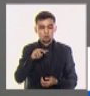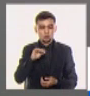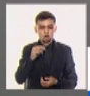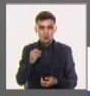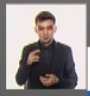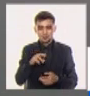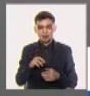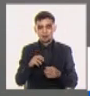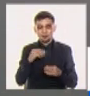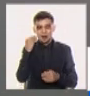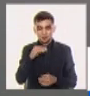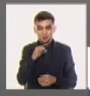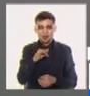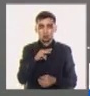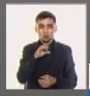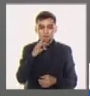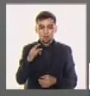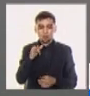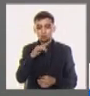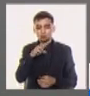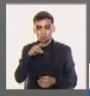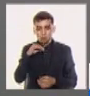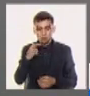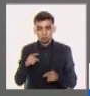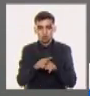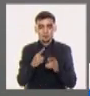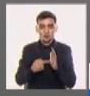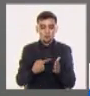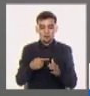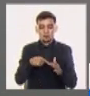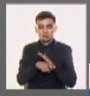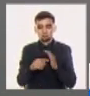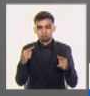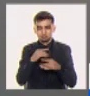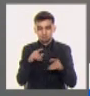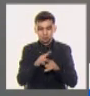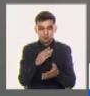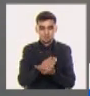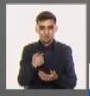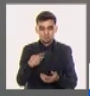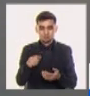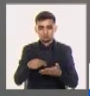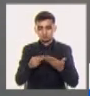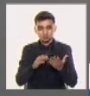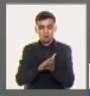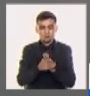и безопасности товаров и услуг о том, что не соответствует требованиям по оказанию именно